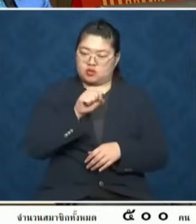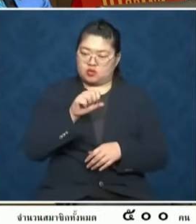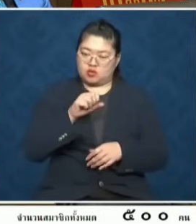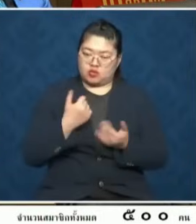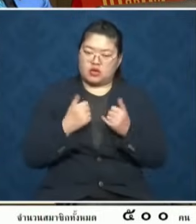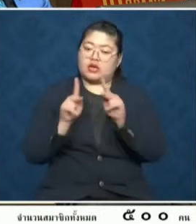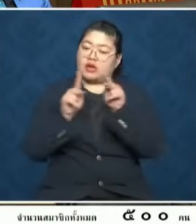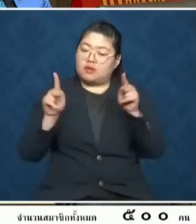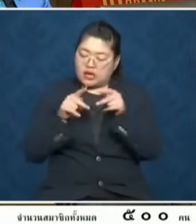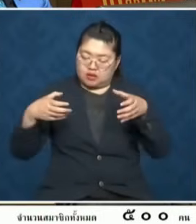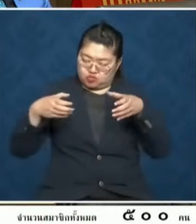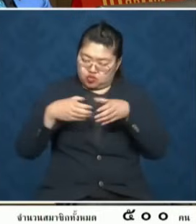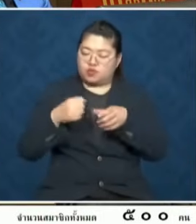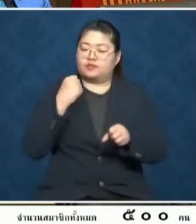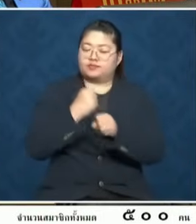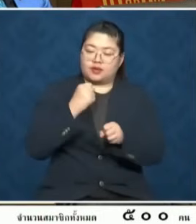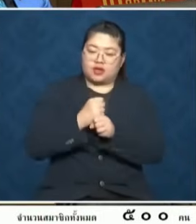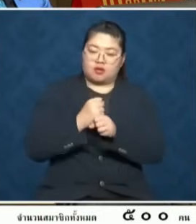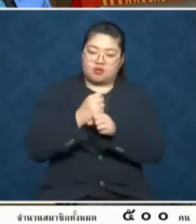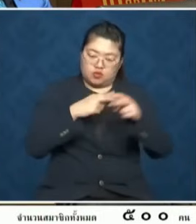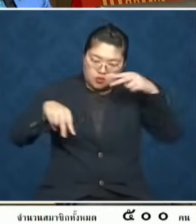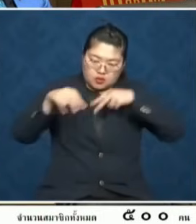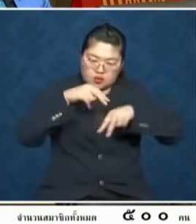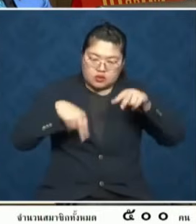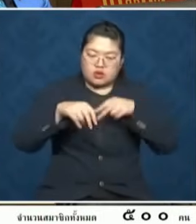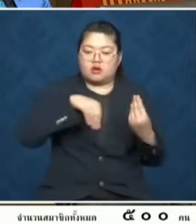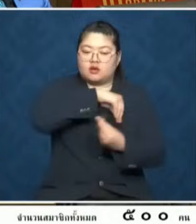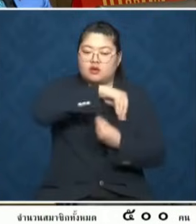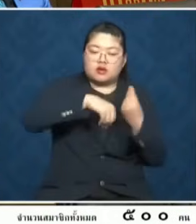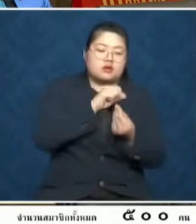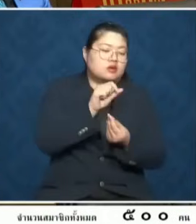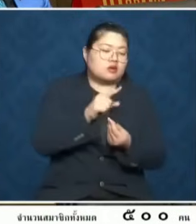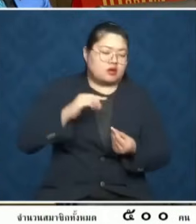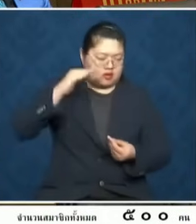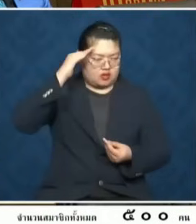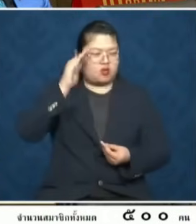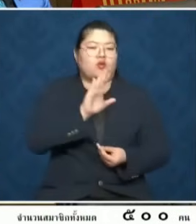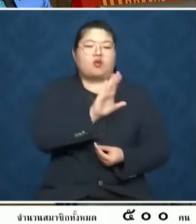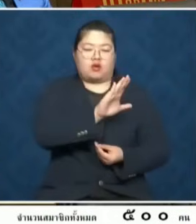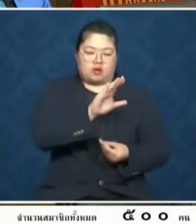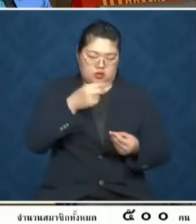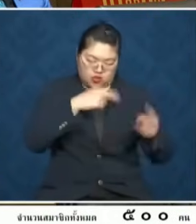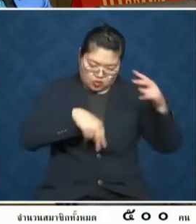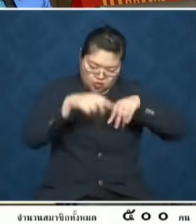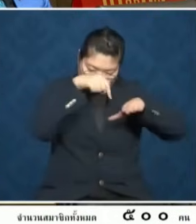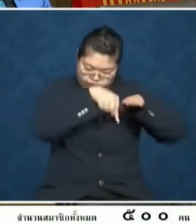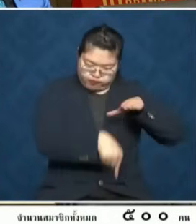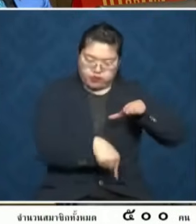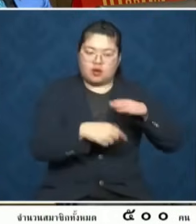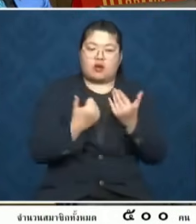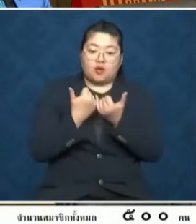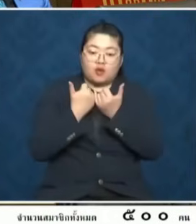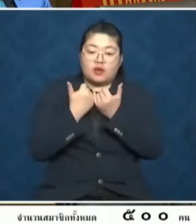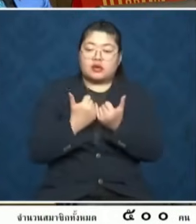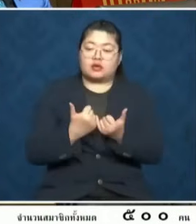กรรมาธิการขึ้นมาเพื่อพิจารณาและศึกษาการถ่ายโอนธุรกิจของกองทัพในครั้งนี้และดิฉันจะขอพาทุก